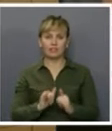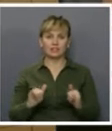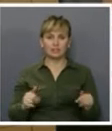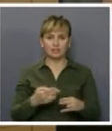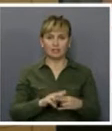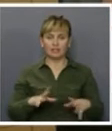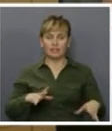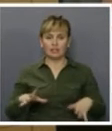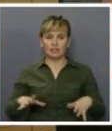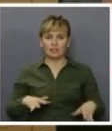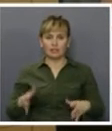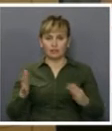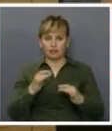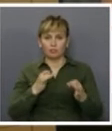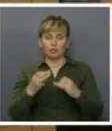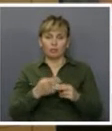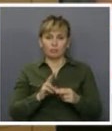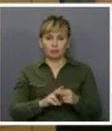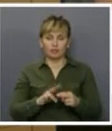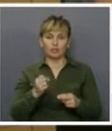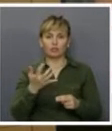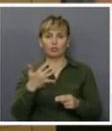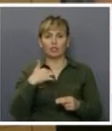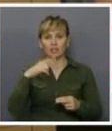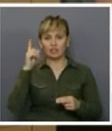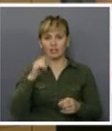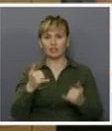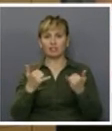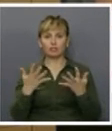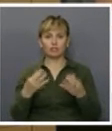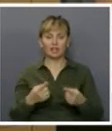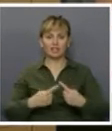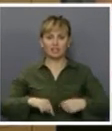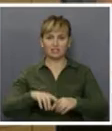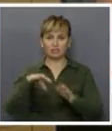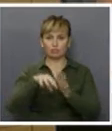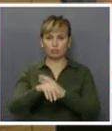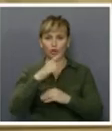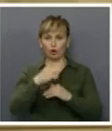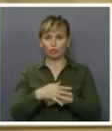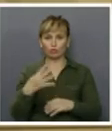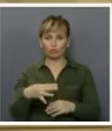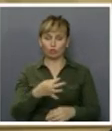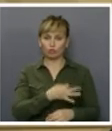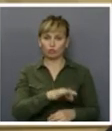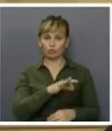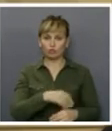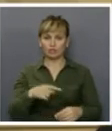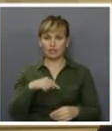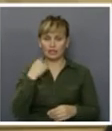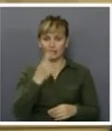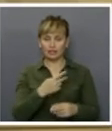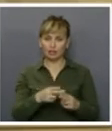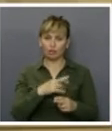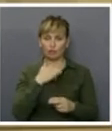данного рынка. Давайте поговорим об этом. Насколько я знаю, на сегодняшний день ассоциация включает порядка 40 юридических лиц. Вот ваша оценка, это